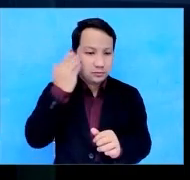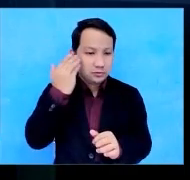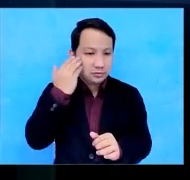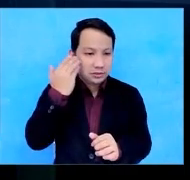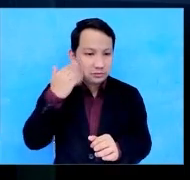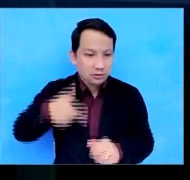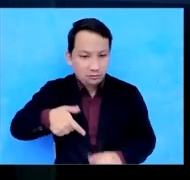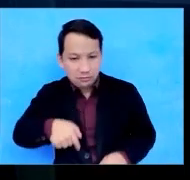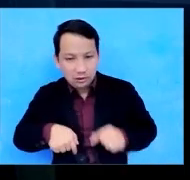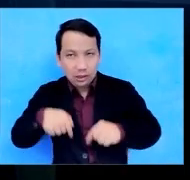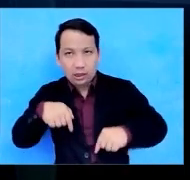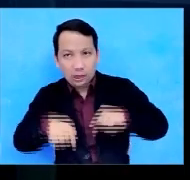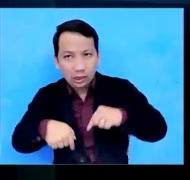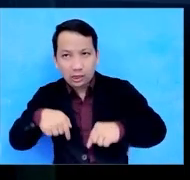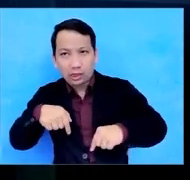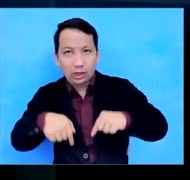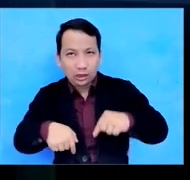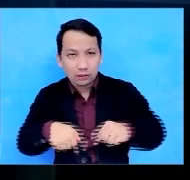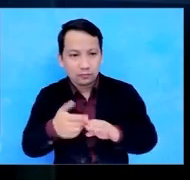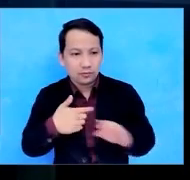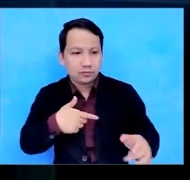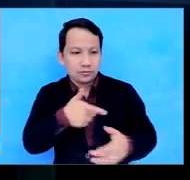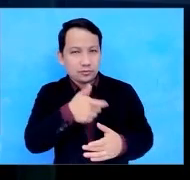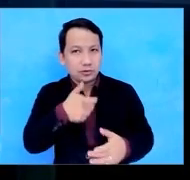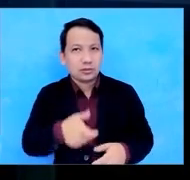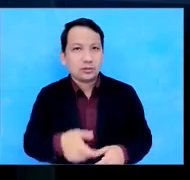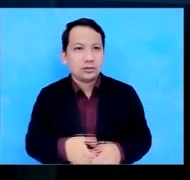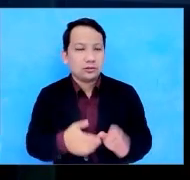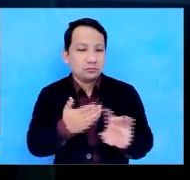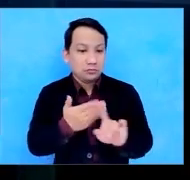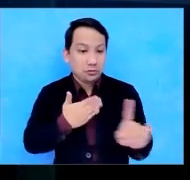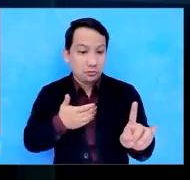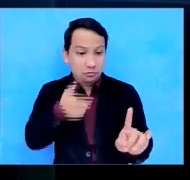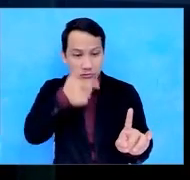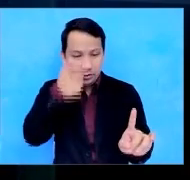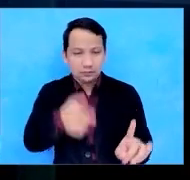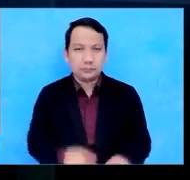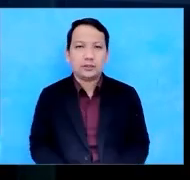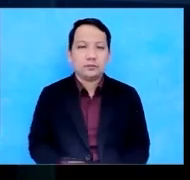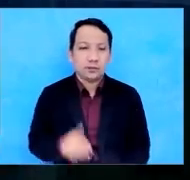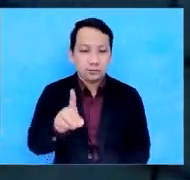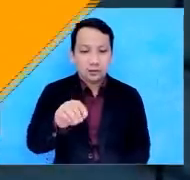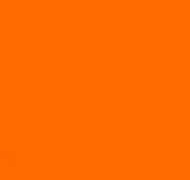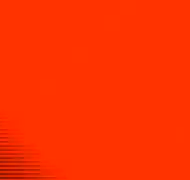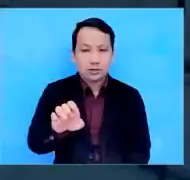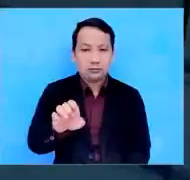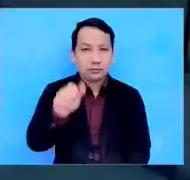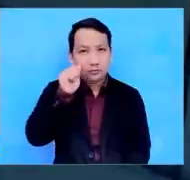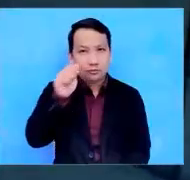paglalakad bago paputukan ang biktima. Nasa frontline ng balitang yan si Dave Abuel.